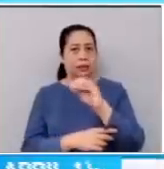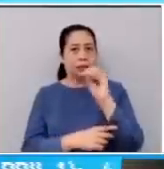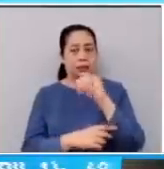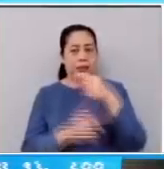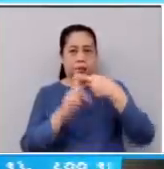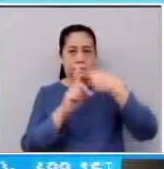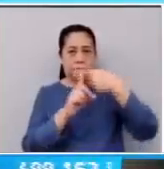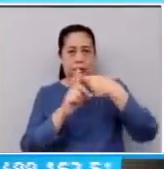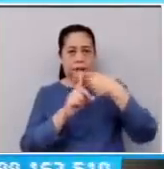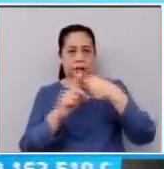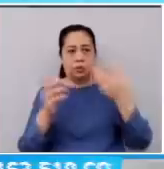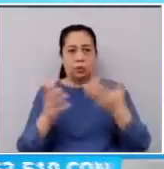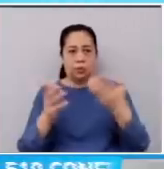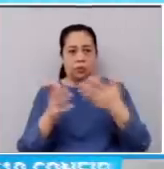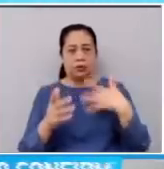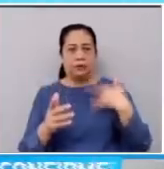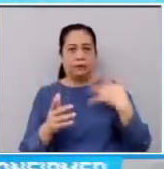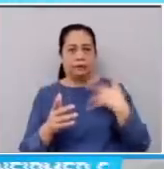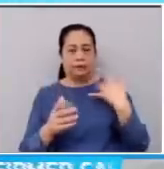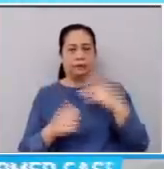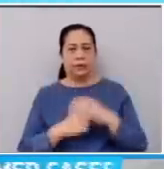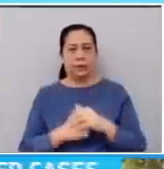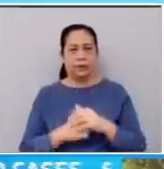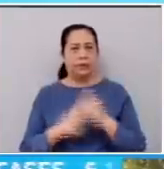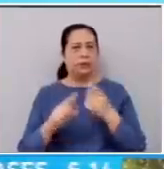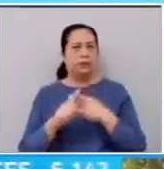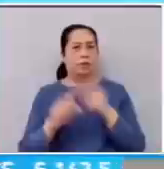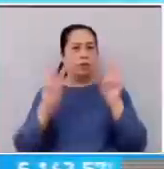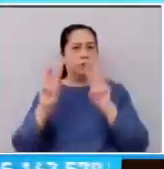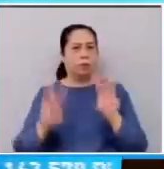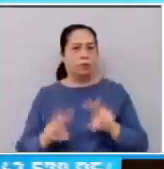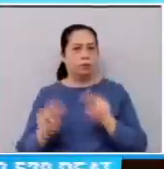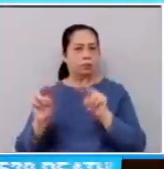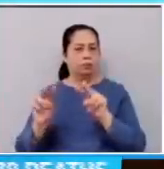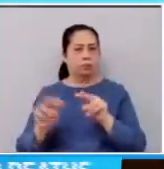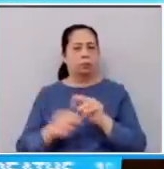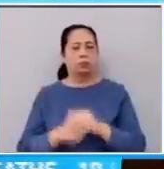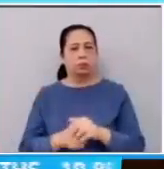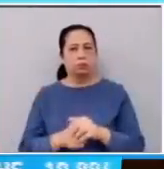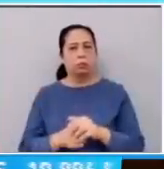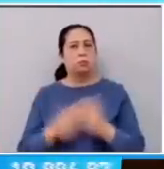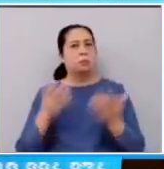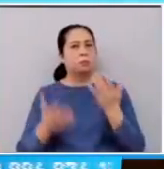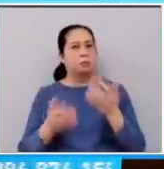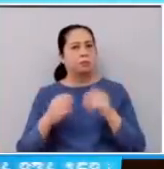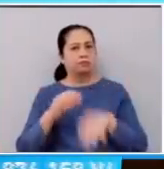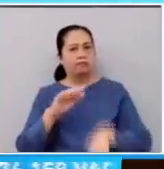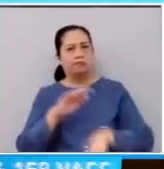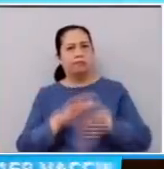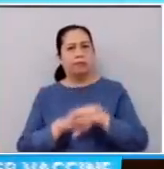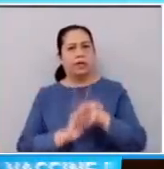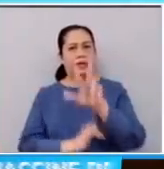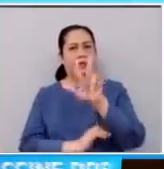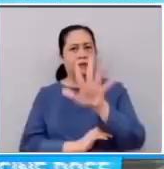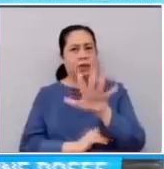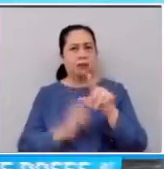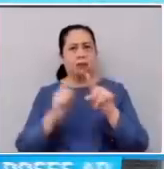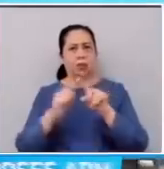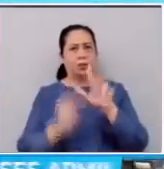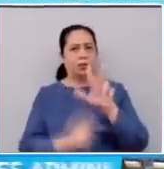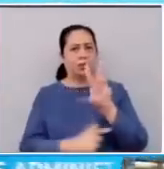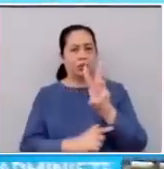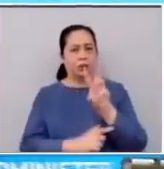index o ramdam na init. Base sa weather forecast ng PAGASA, posibleng pumalo sa 35 hanggang 36 degrees Celsius